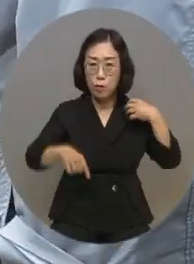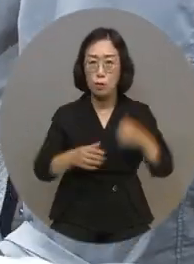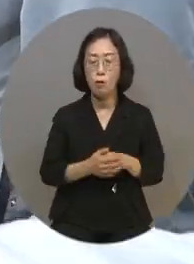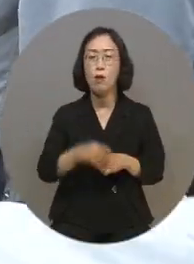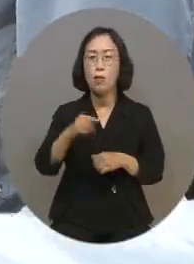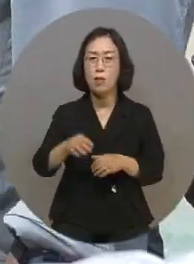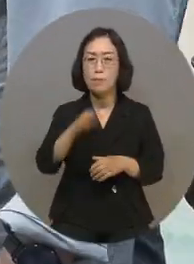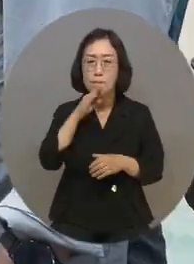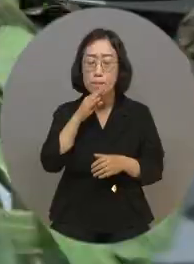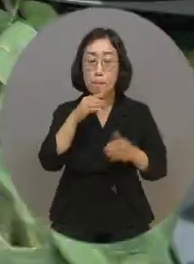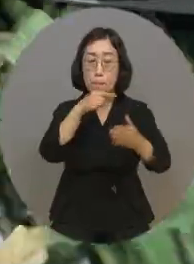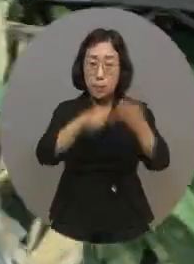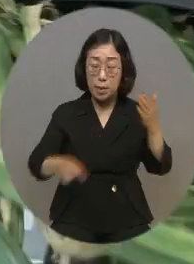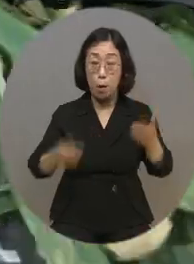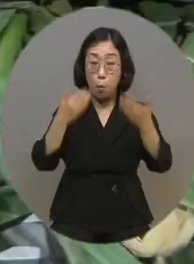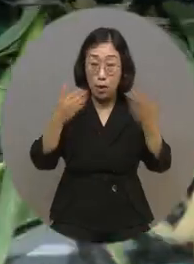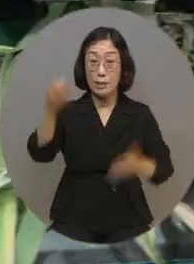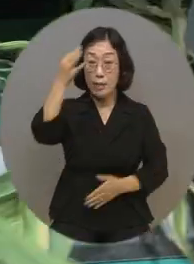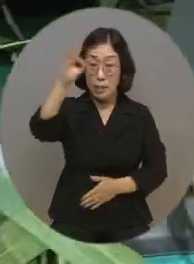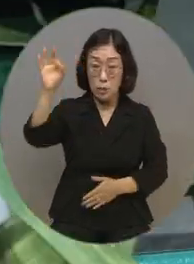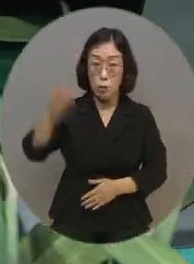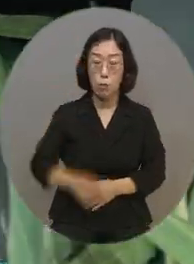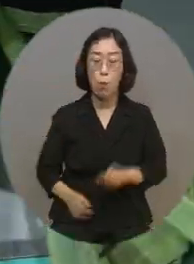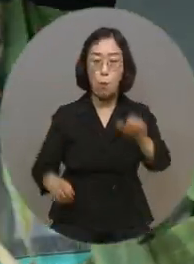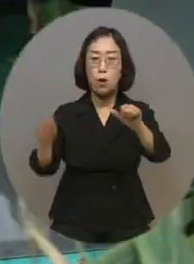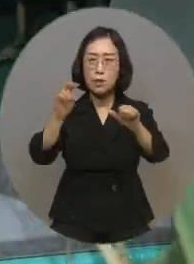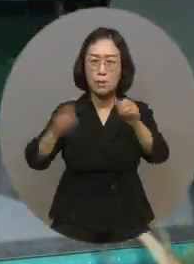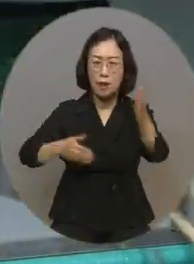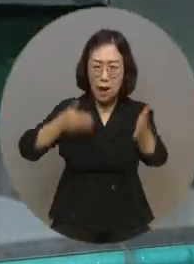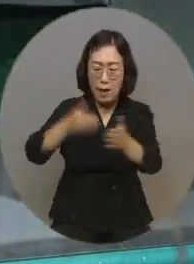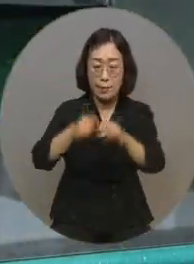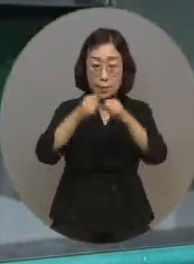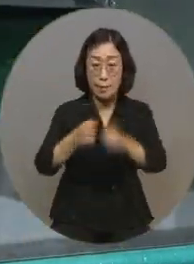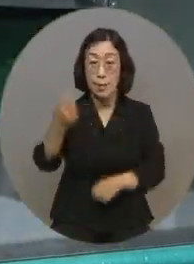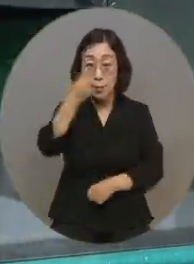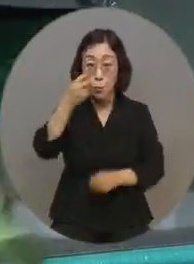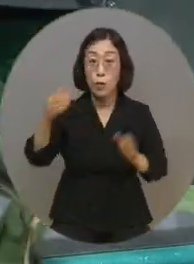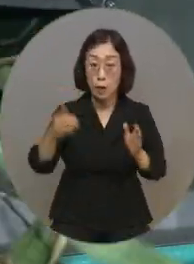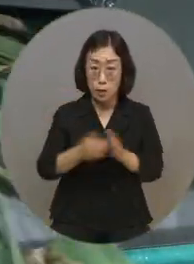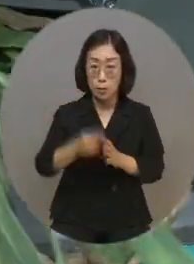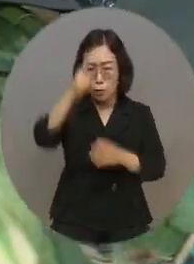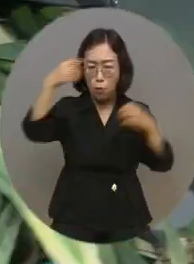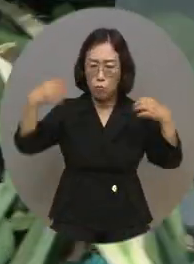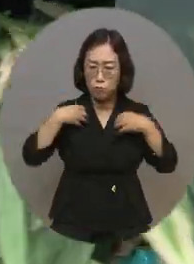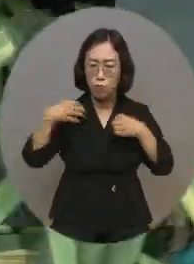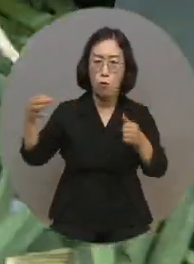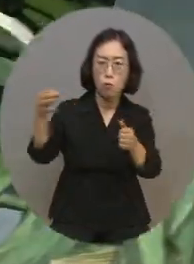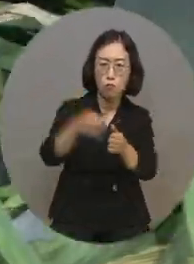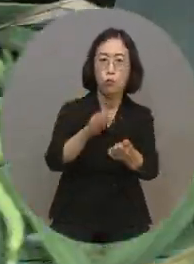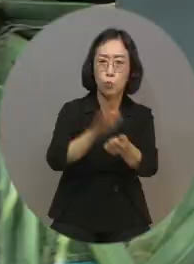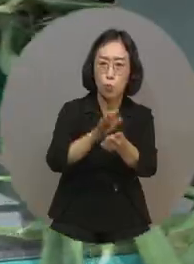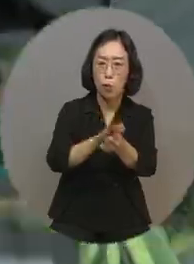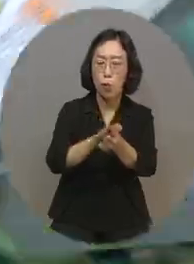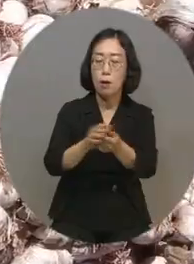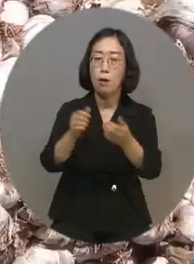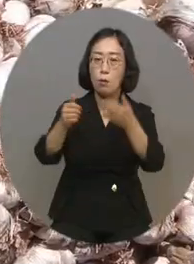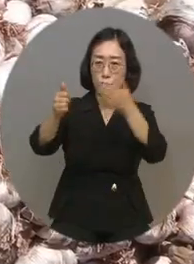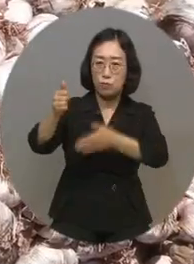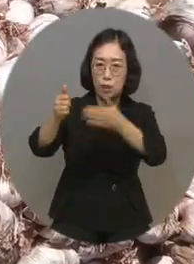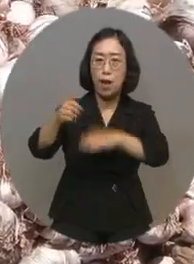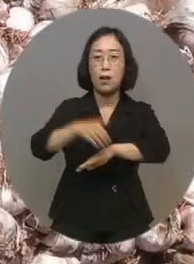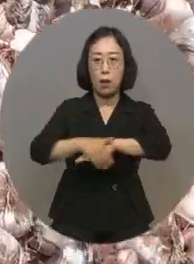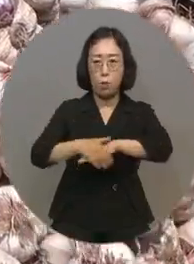재해가 인정된만큼 오는 20일까지 피해 조사를 마치고 신속히 국비 지원을 요청할 계획입니다